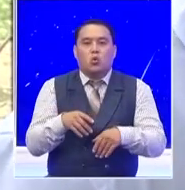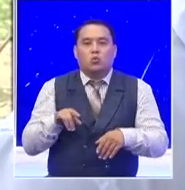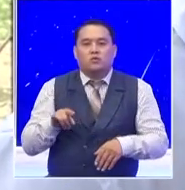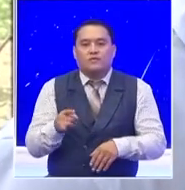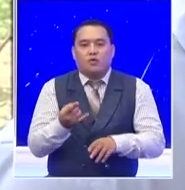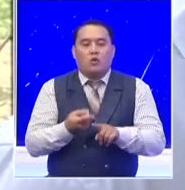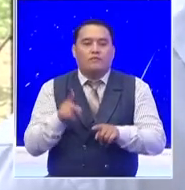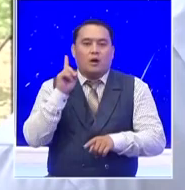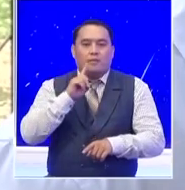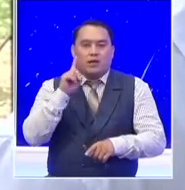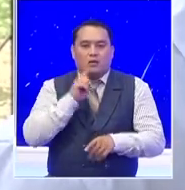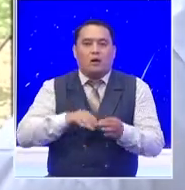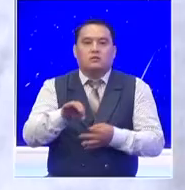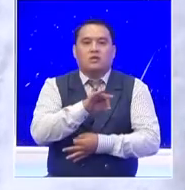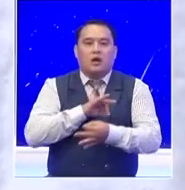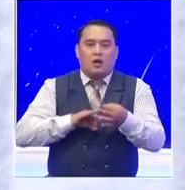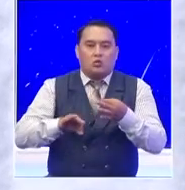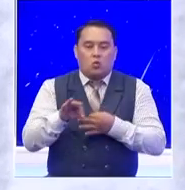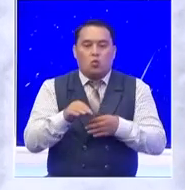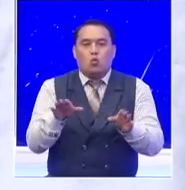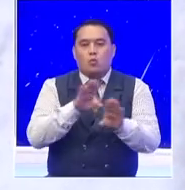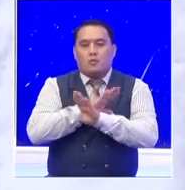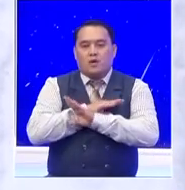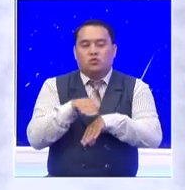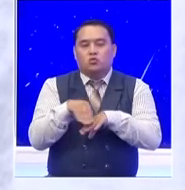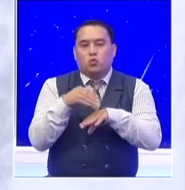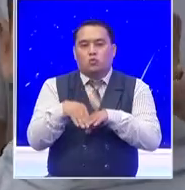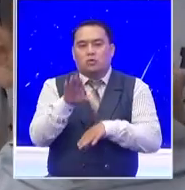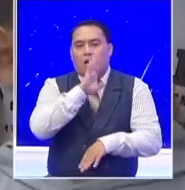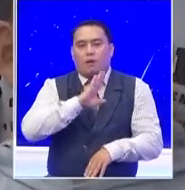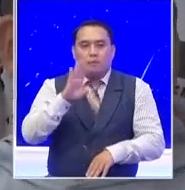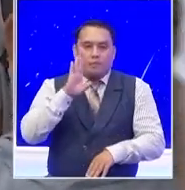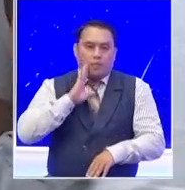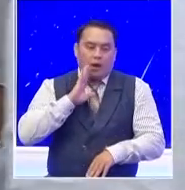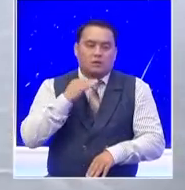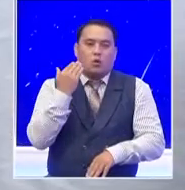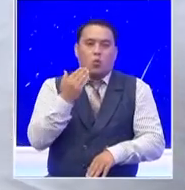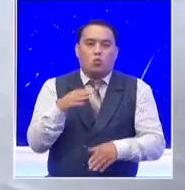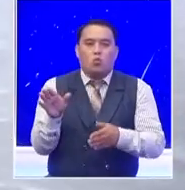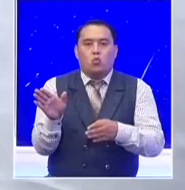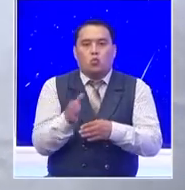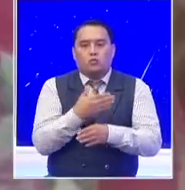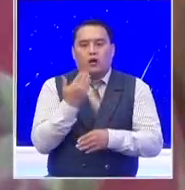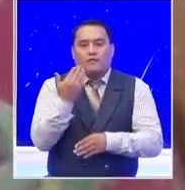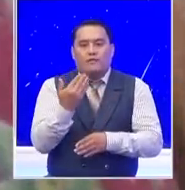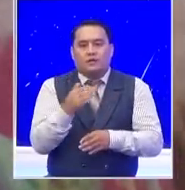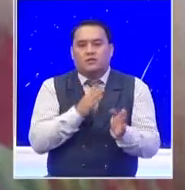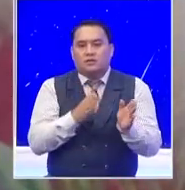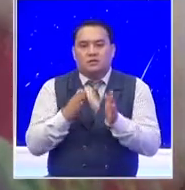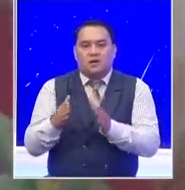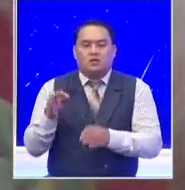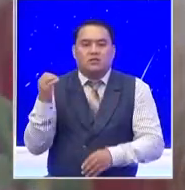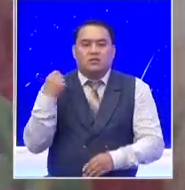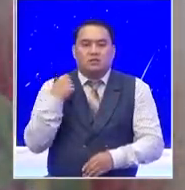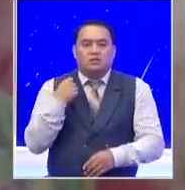жизнь у женщины началась давно, когда из жизни ушел ее супруг, а позднее и мать. Отца постановлением суда лишили родительских прав за систематическое